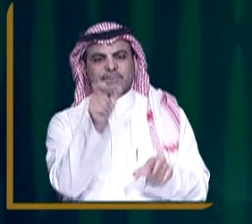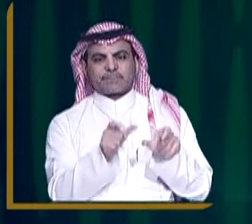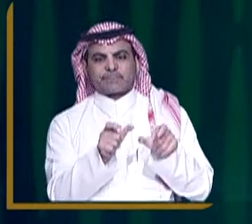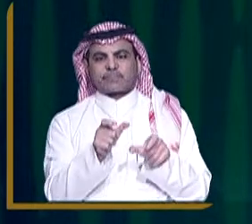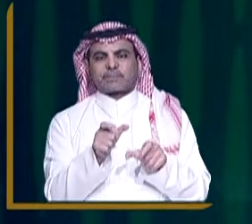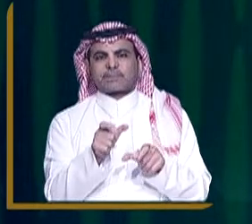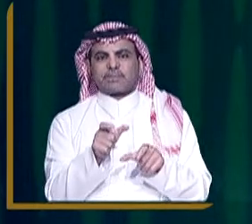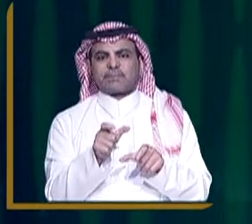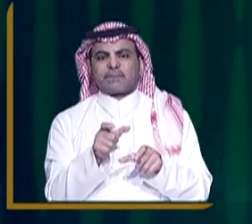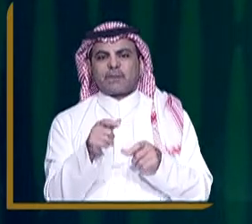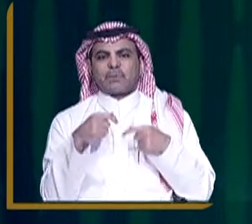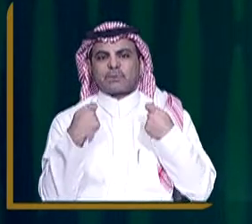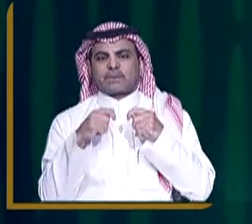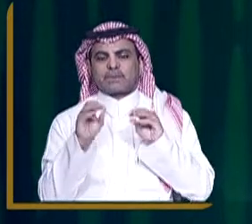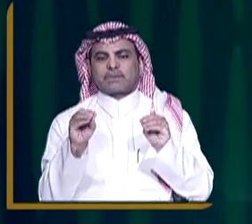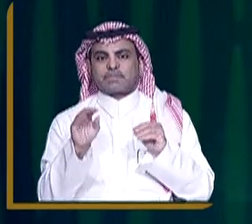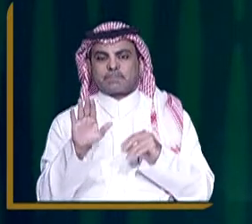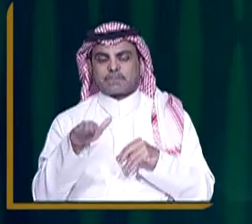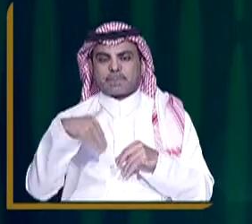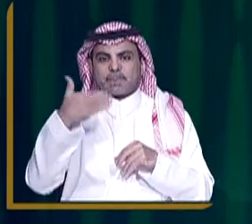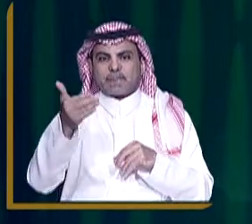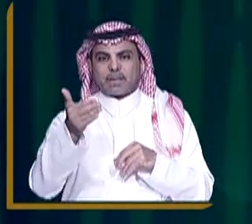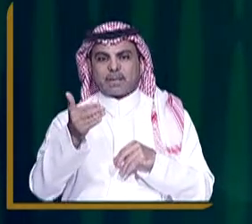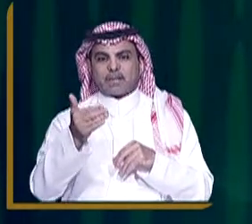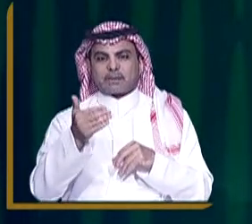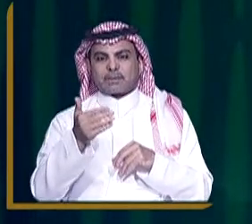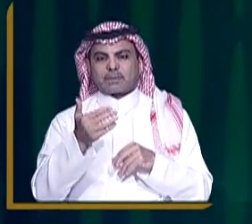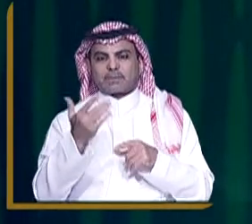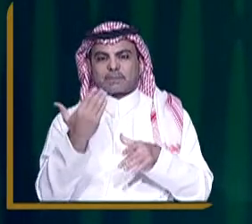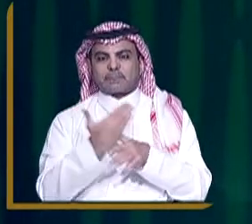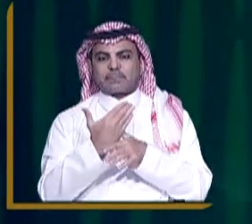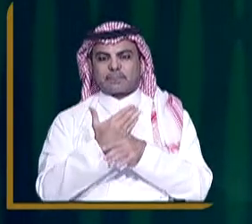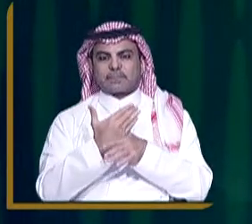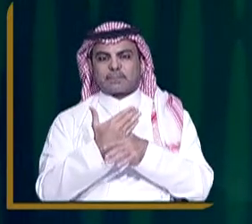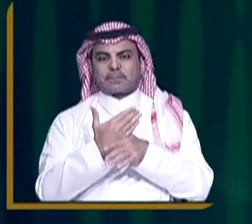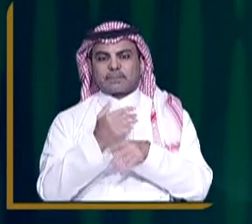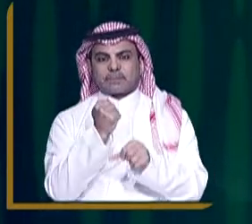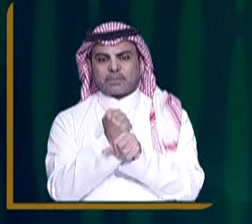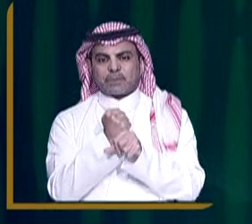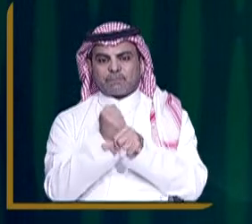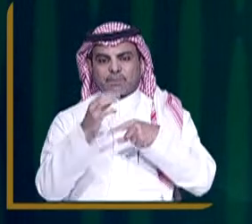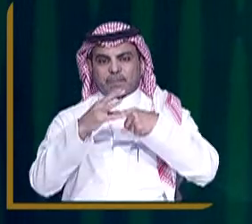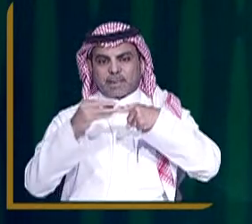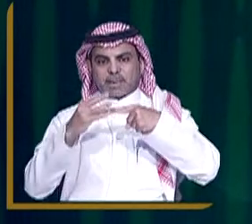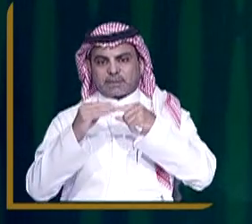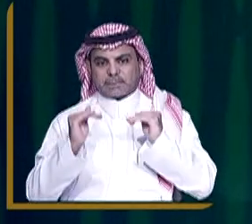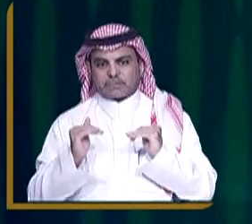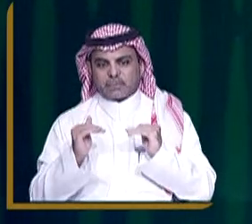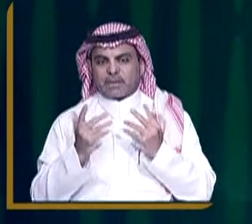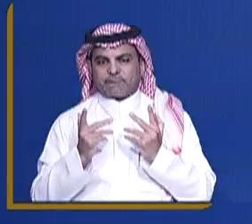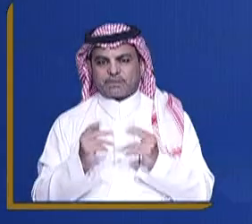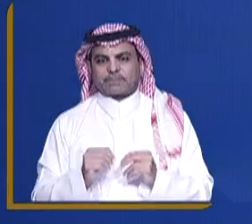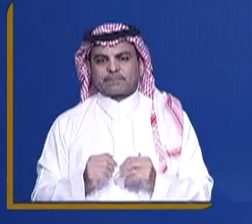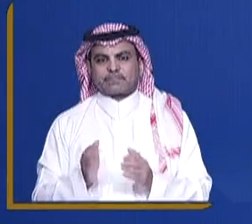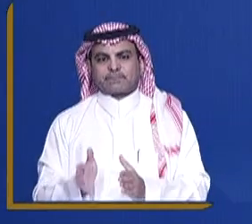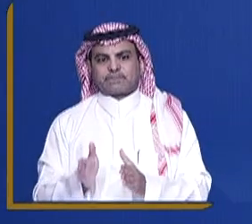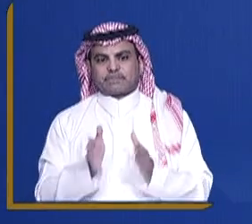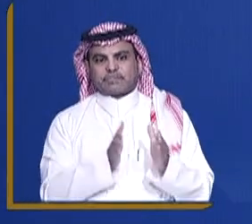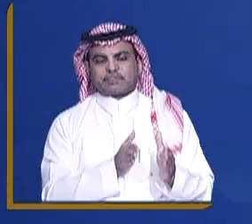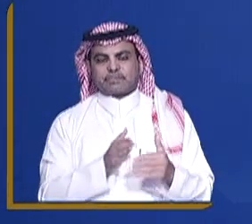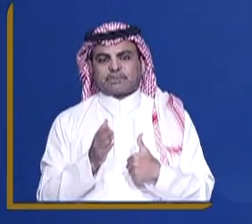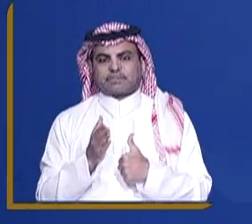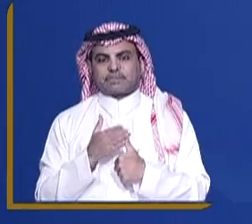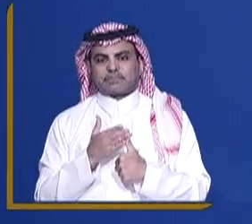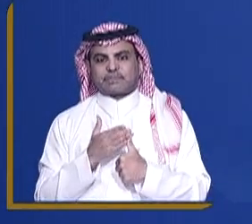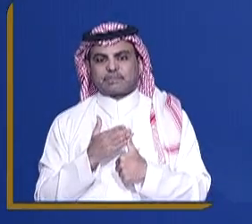في الوزارة، هل سيكون على حساب تقليص التوظيف؟ طبعا خلني أجيب على الشق